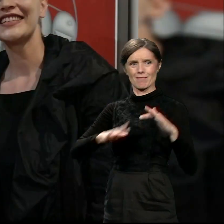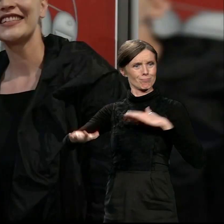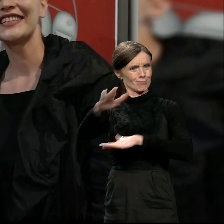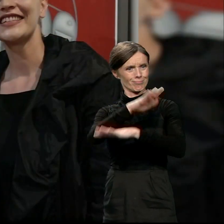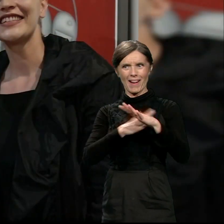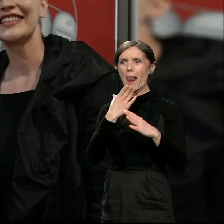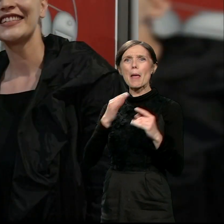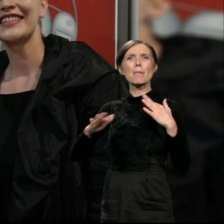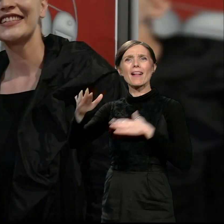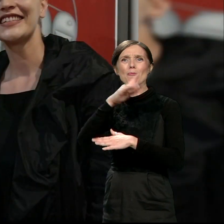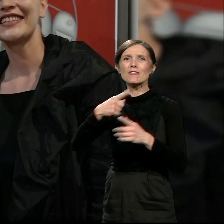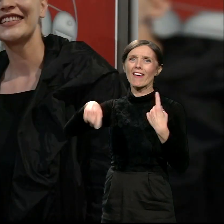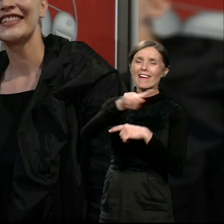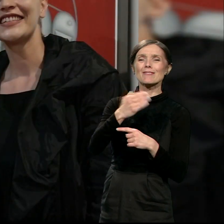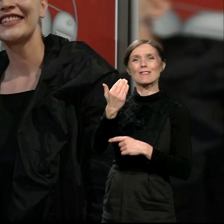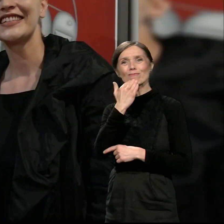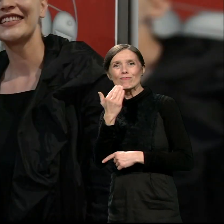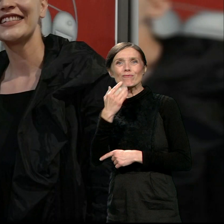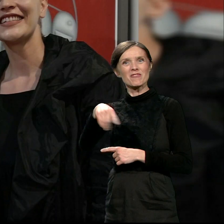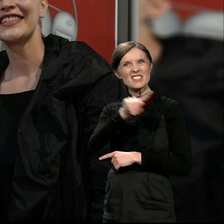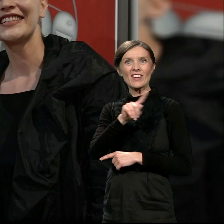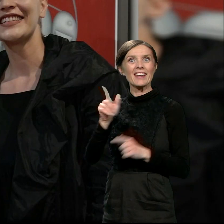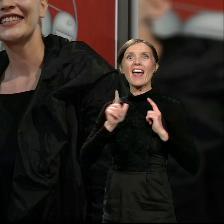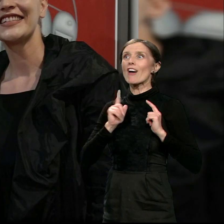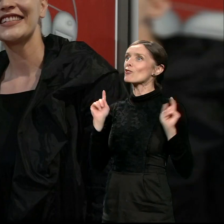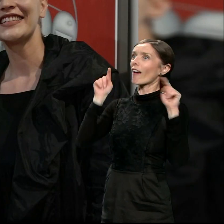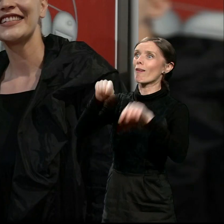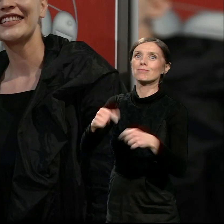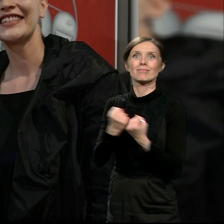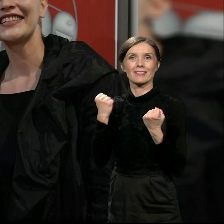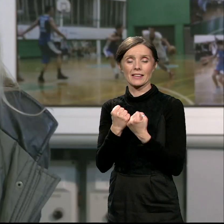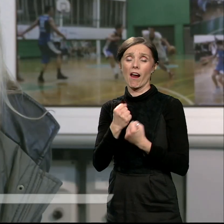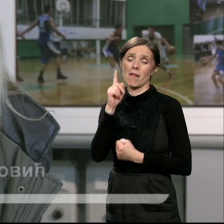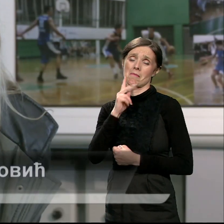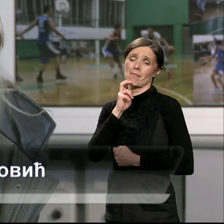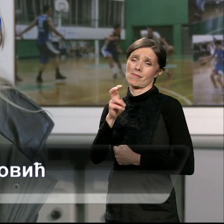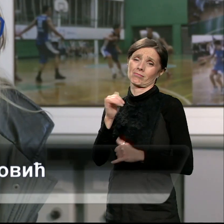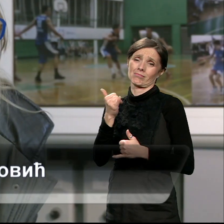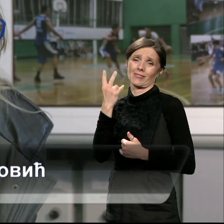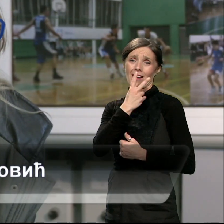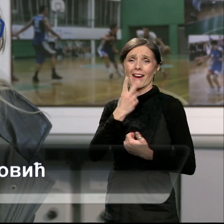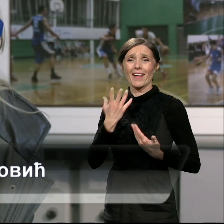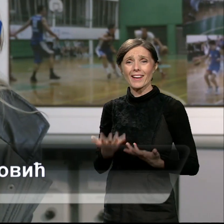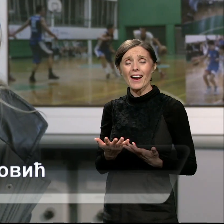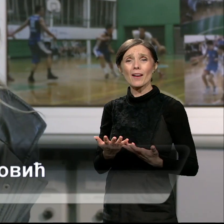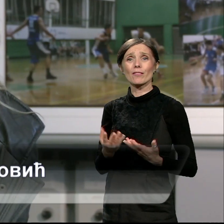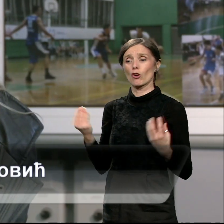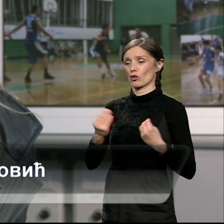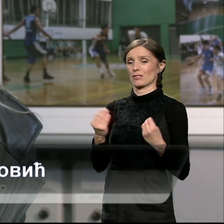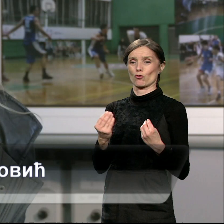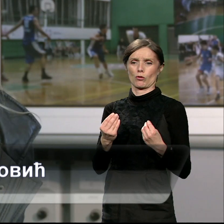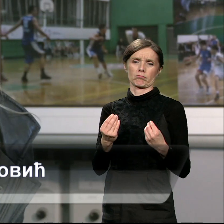nasmejani, raspoloženi, izgleda da čekaju da dođu. Pa naravno, zato što oni su uglavnom, to su